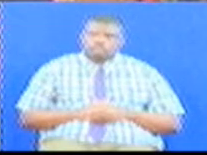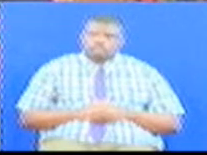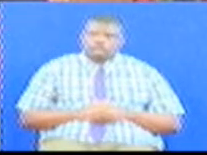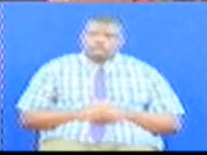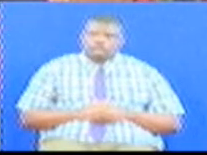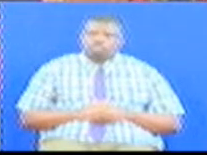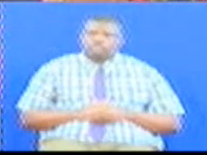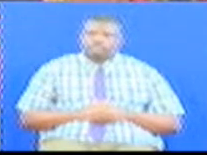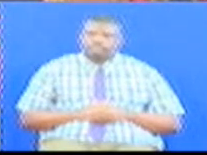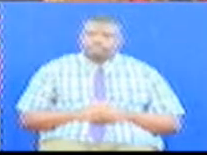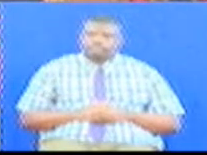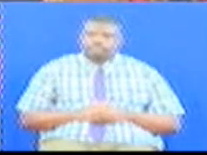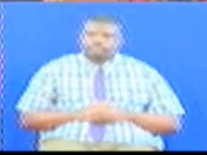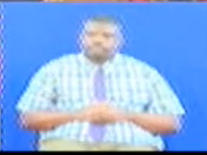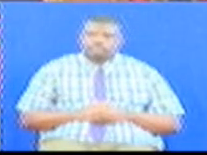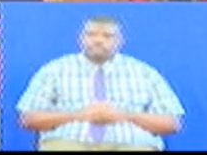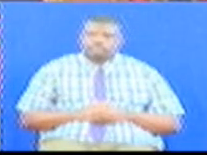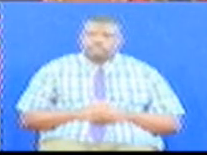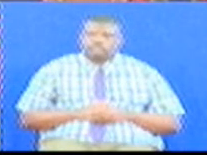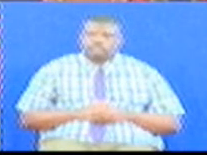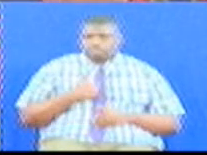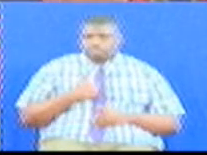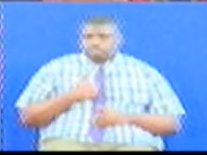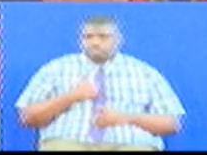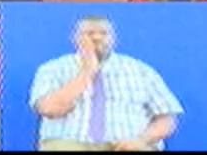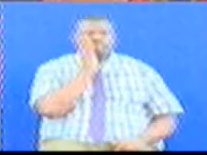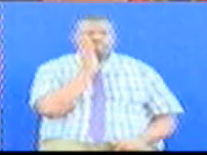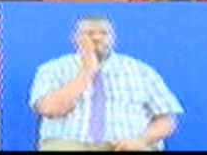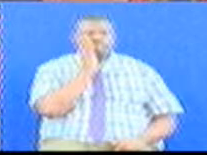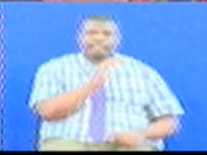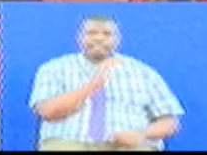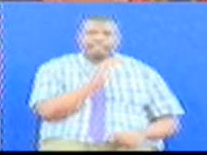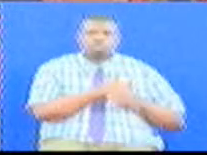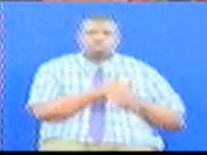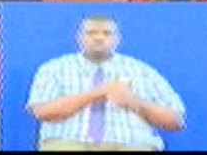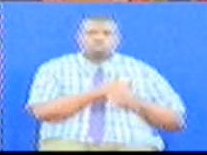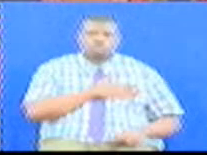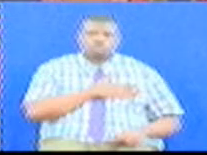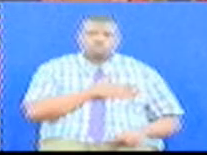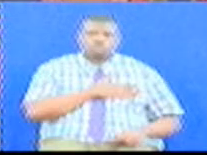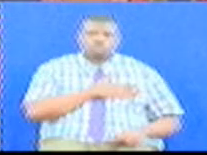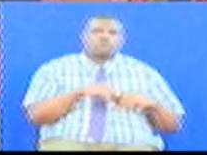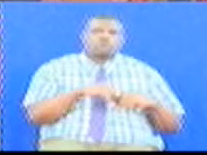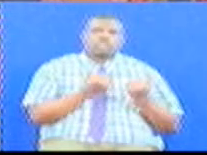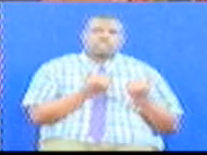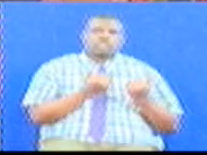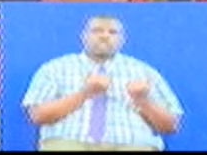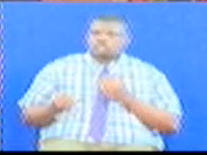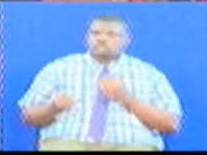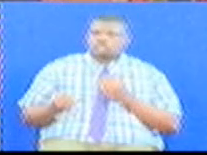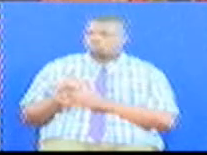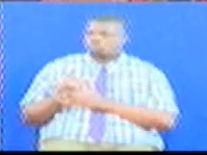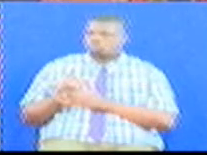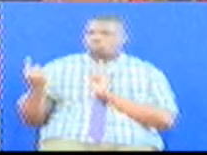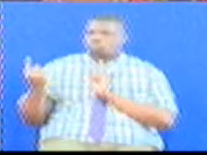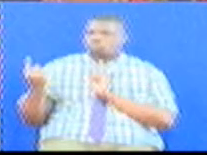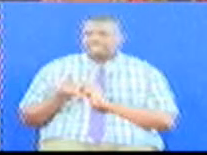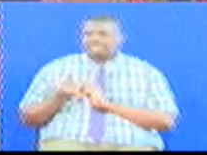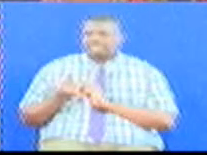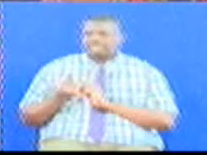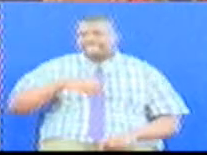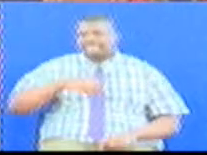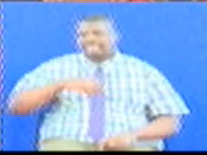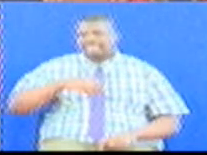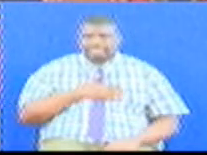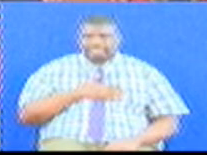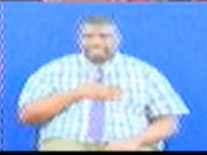Mheshimiwa Spika, napenda kutoa pole kwa kiongozi wangu wa chama kwa matukio ambayo yamemkuta. Sisi ni binadamu,